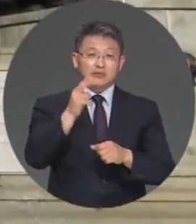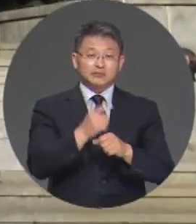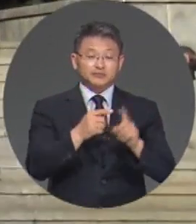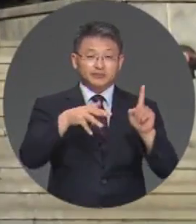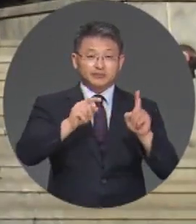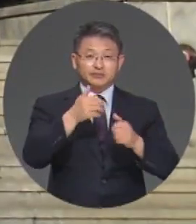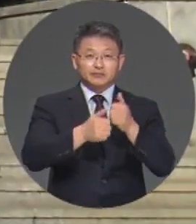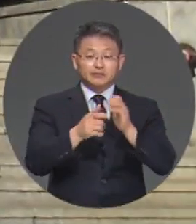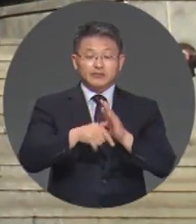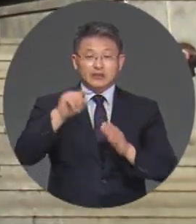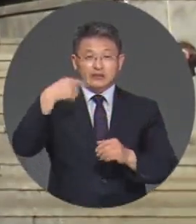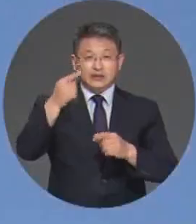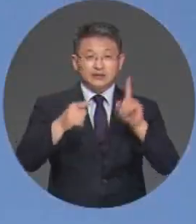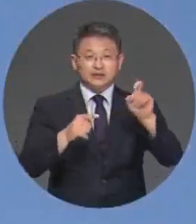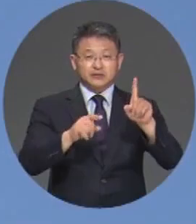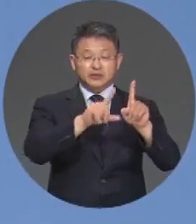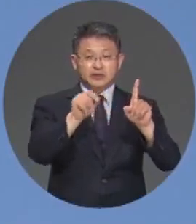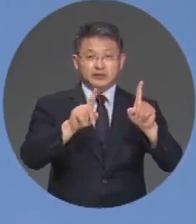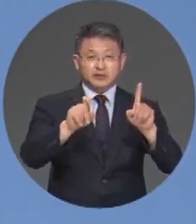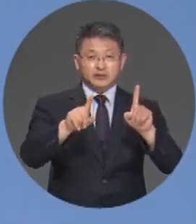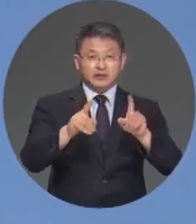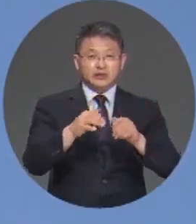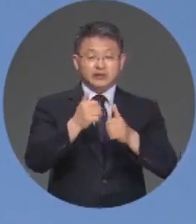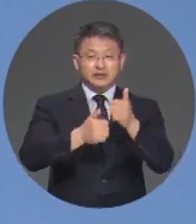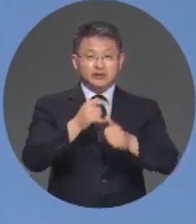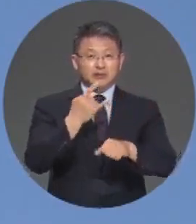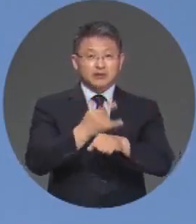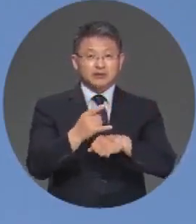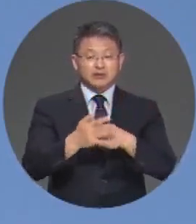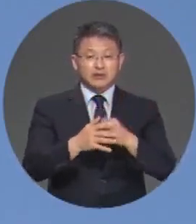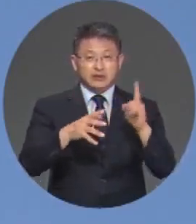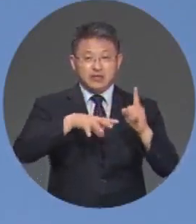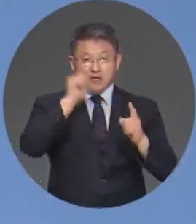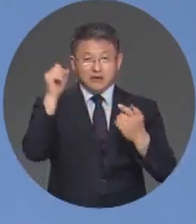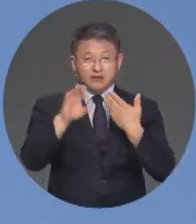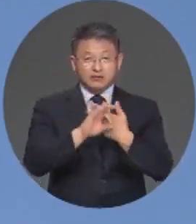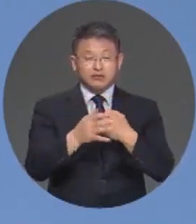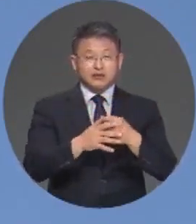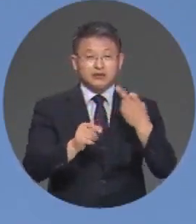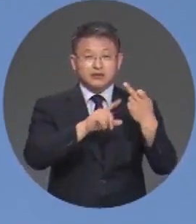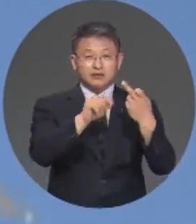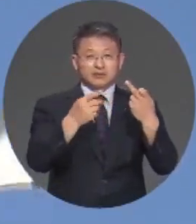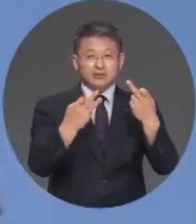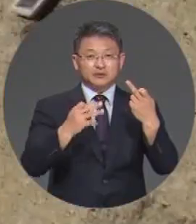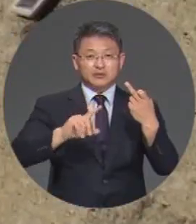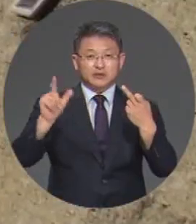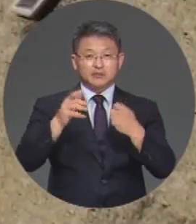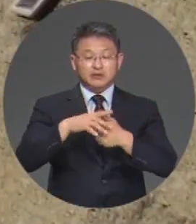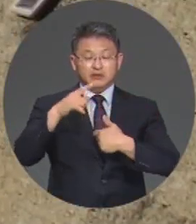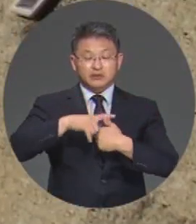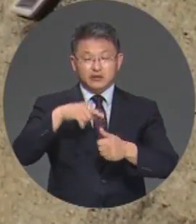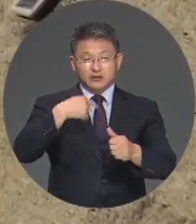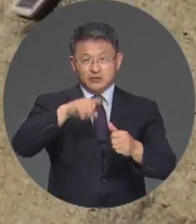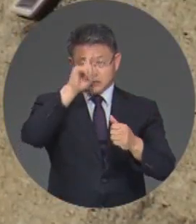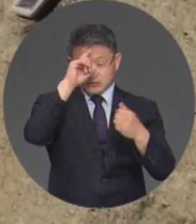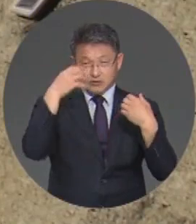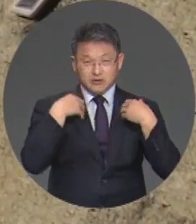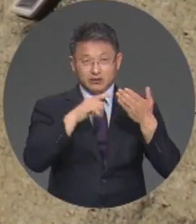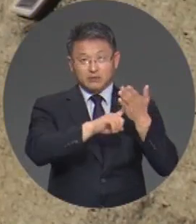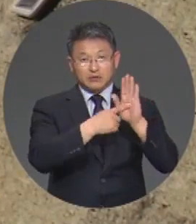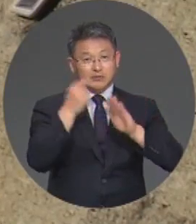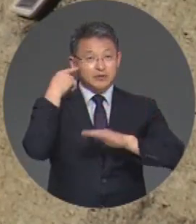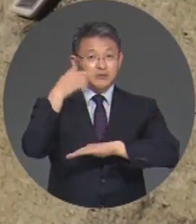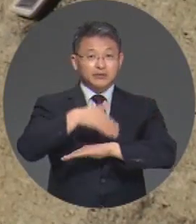시험은 다음 달인 11월 11일에 치러지며 1차 합격자는 12월 13일 경남교육청 누리집에